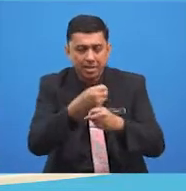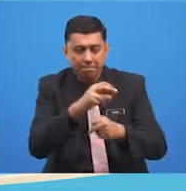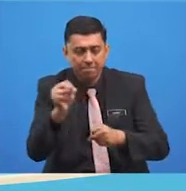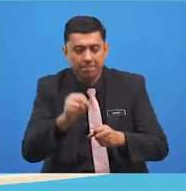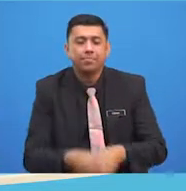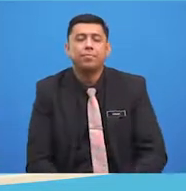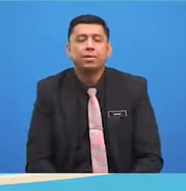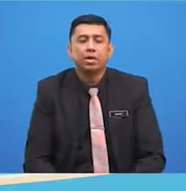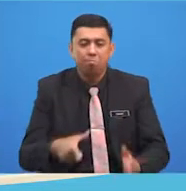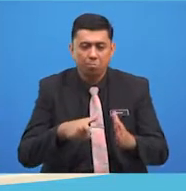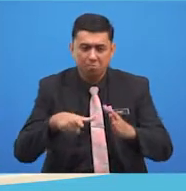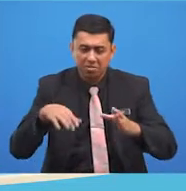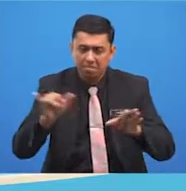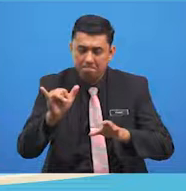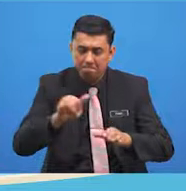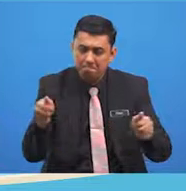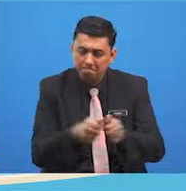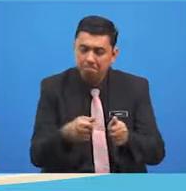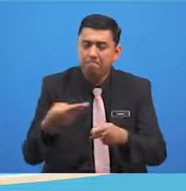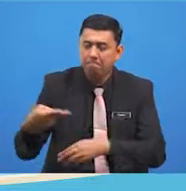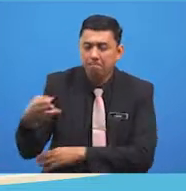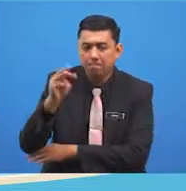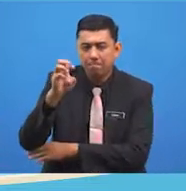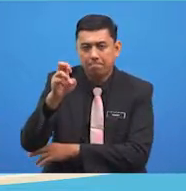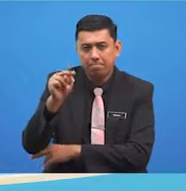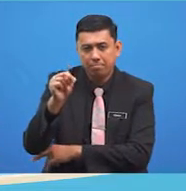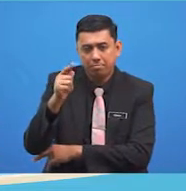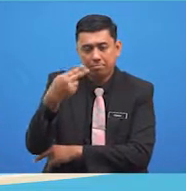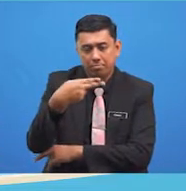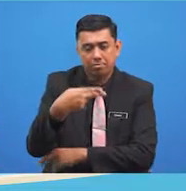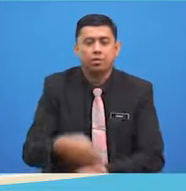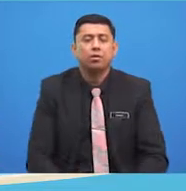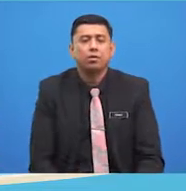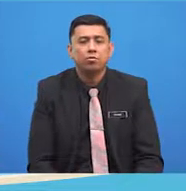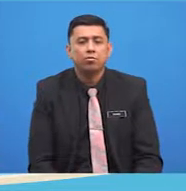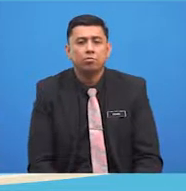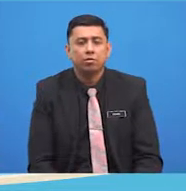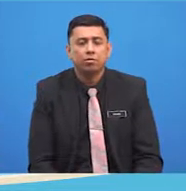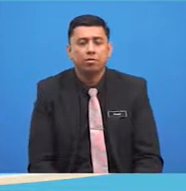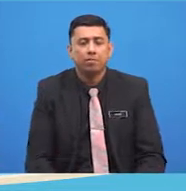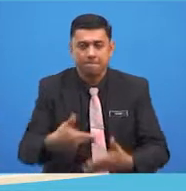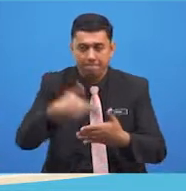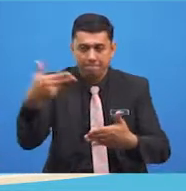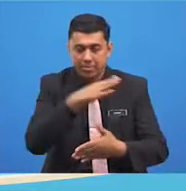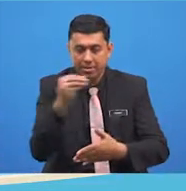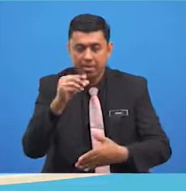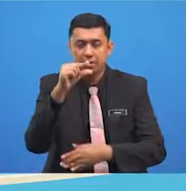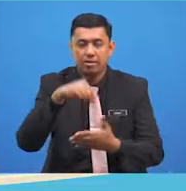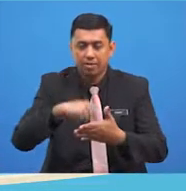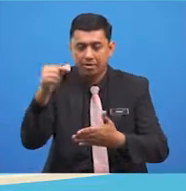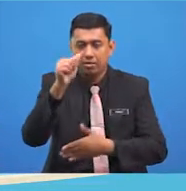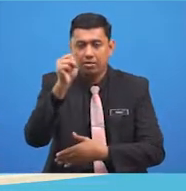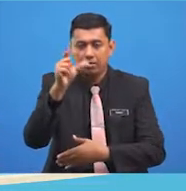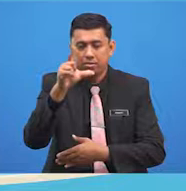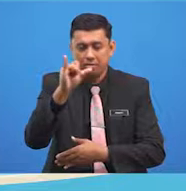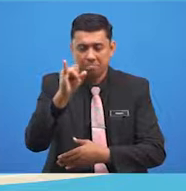melalui sektor yang melibatkan bahan mentah. Antara sektor bahan mentah iaitu petroleum dan gas asli yang